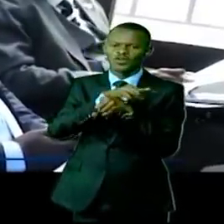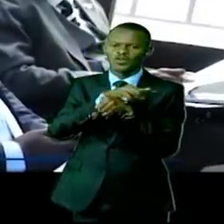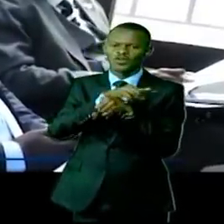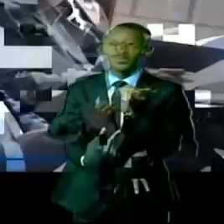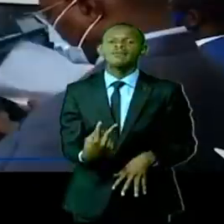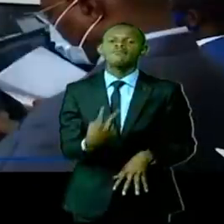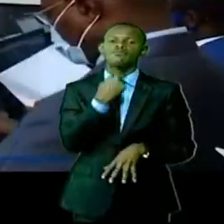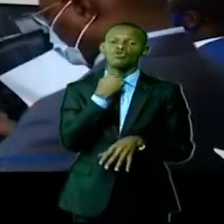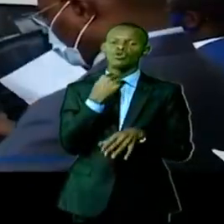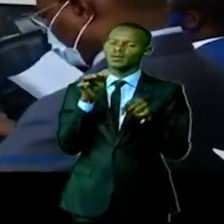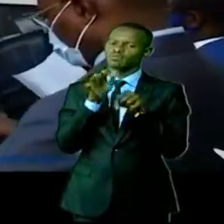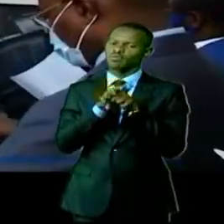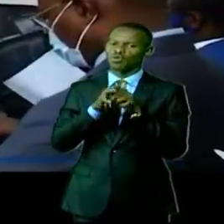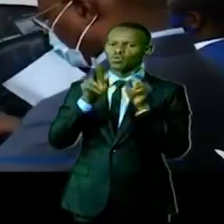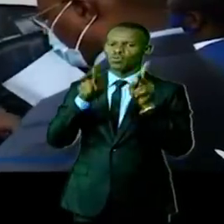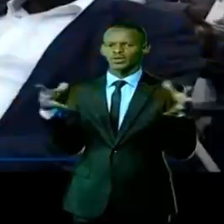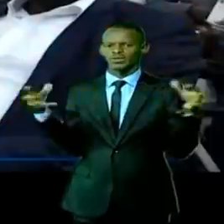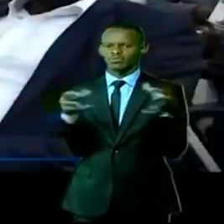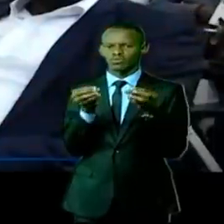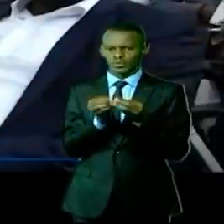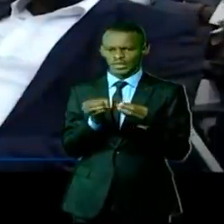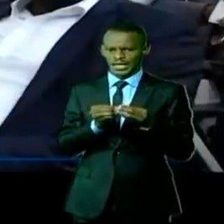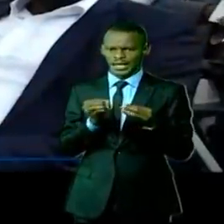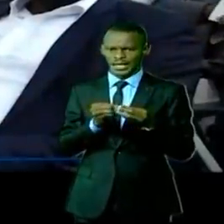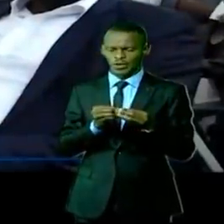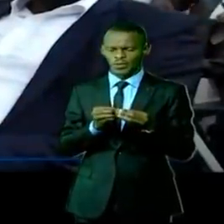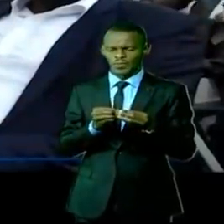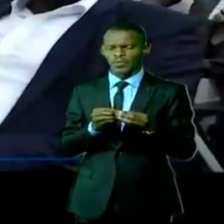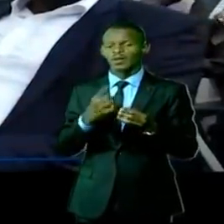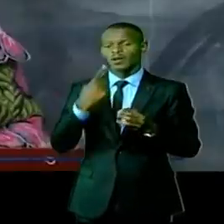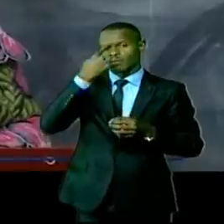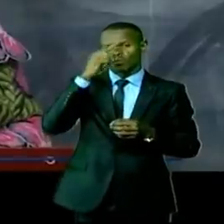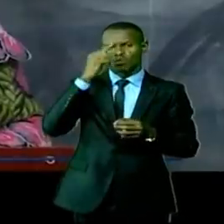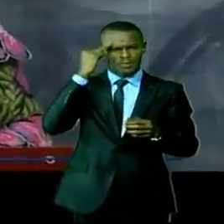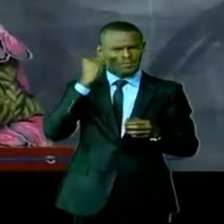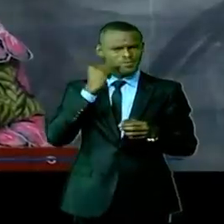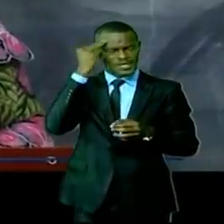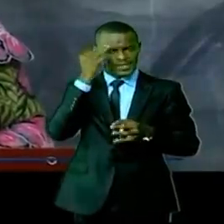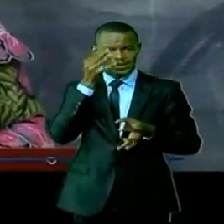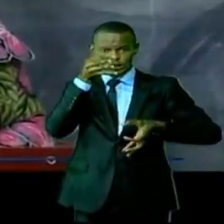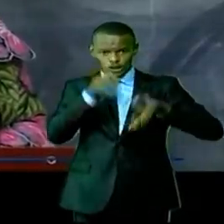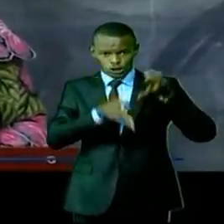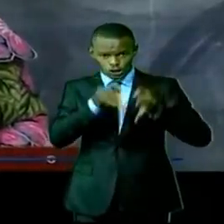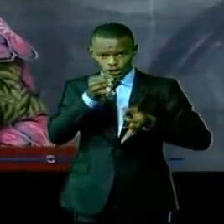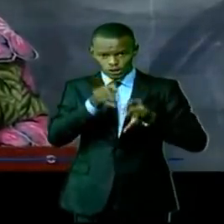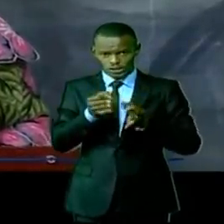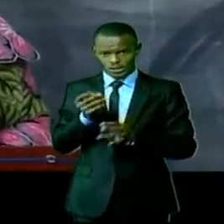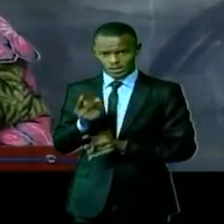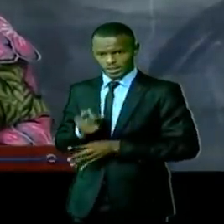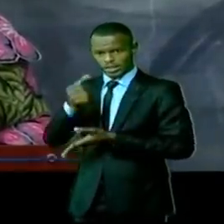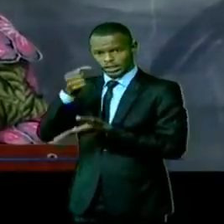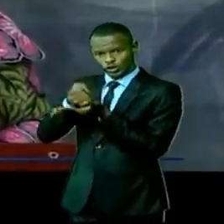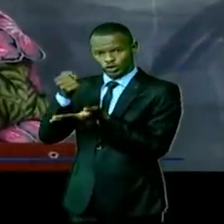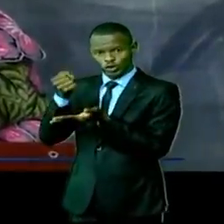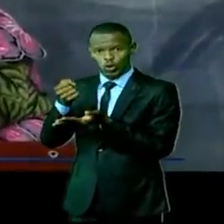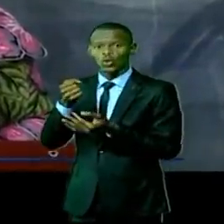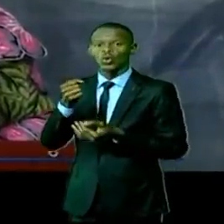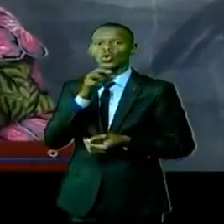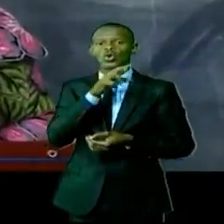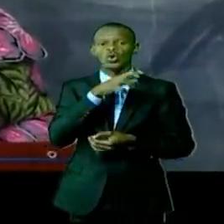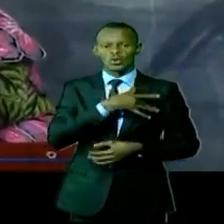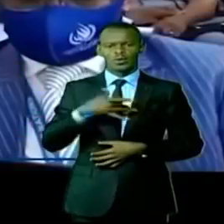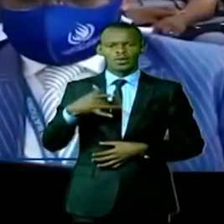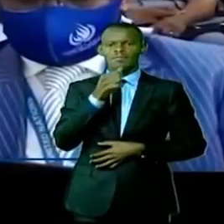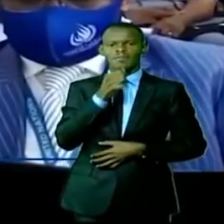et les rassemblements des personnes. Pour la ministre d'État, ministre de la Justice et garde des Sceaux, Rose Mutombo, lorsque l'engagement politique